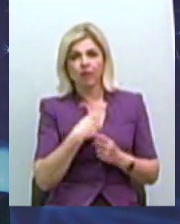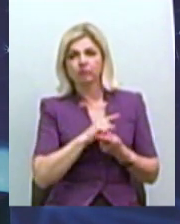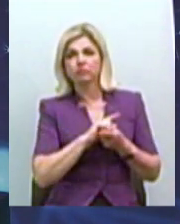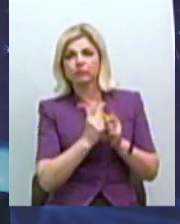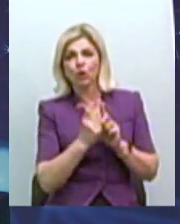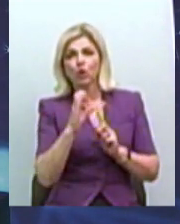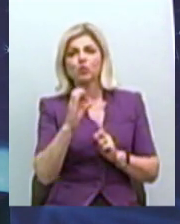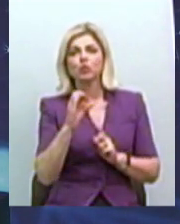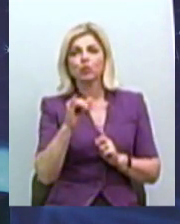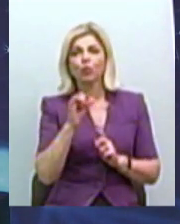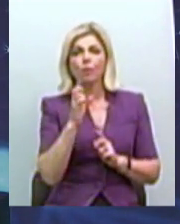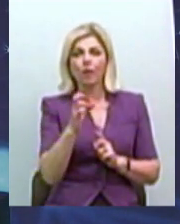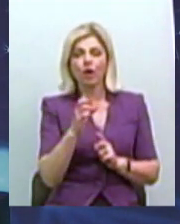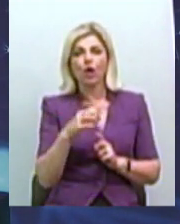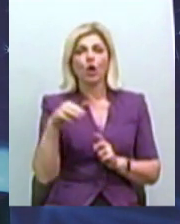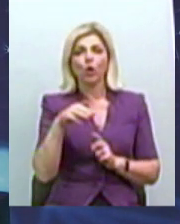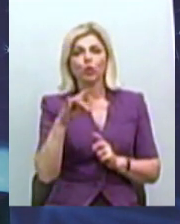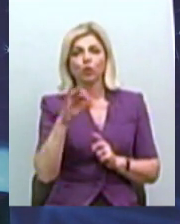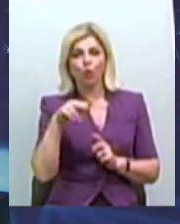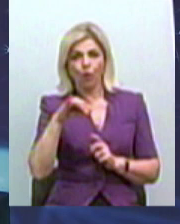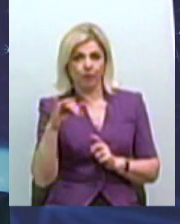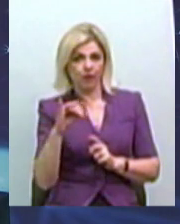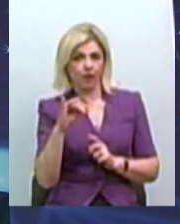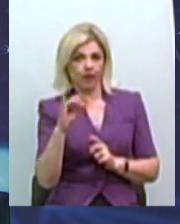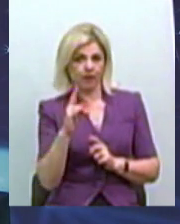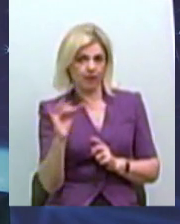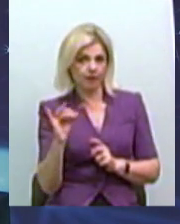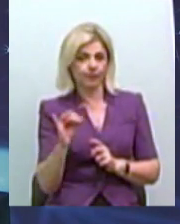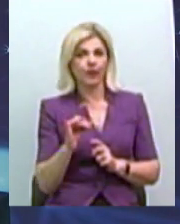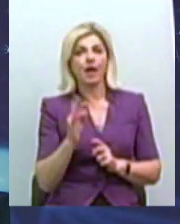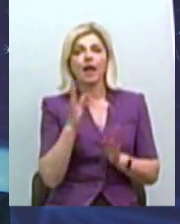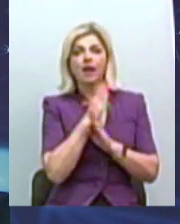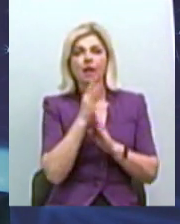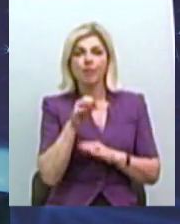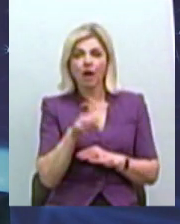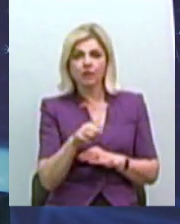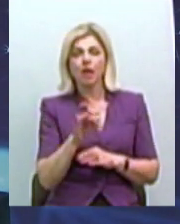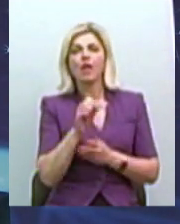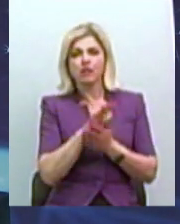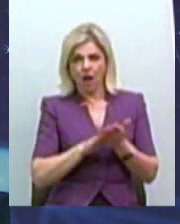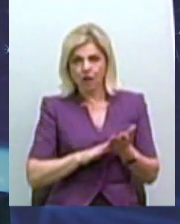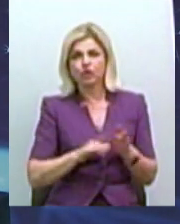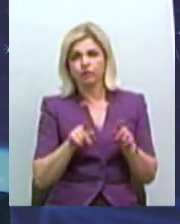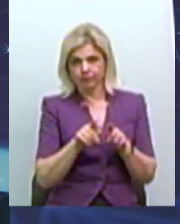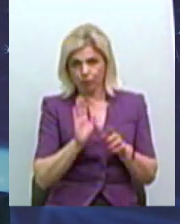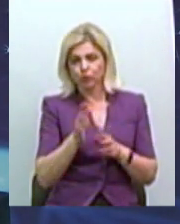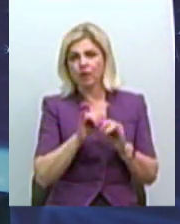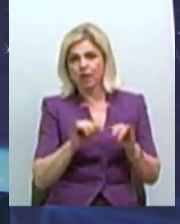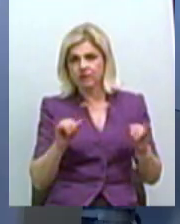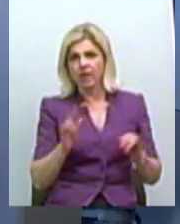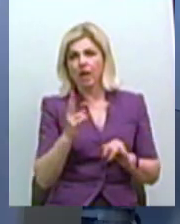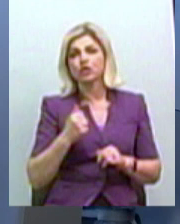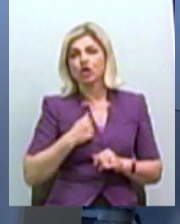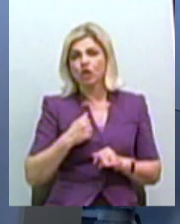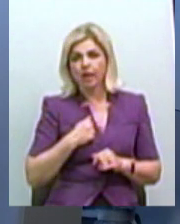Так? Мы уже, по сути, находимся в субтропическом климате. И следующий этап будет дальше, потому что, к великому сожалению, уважаемые